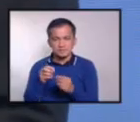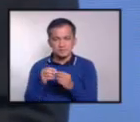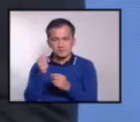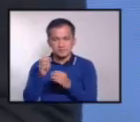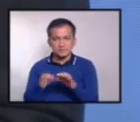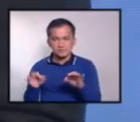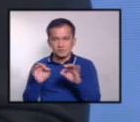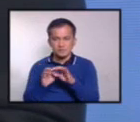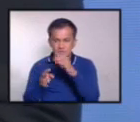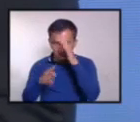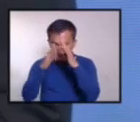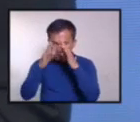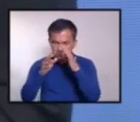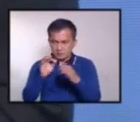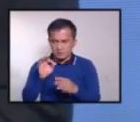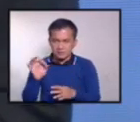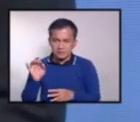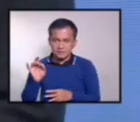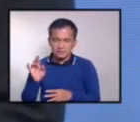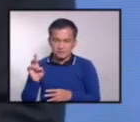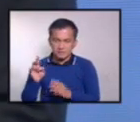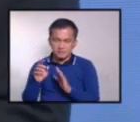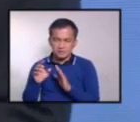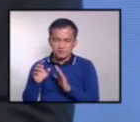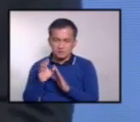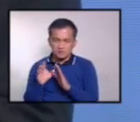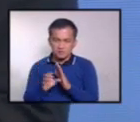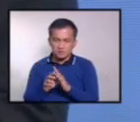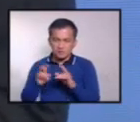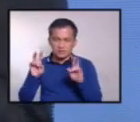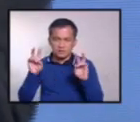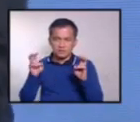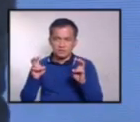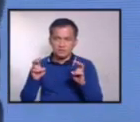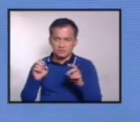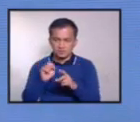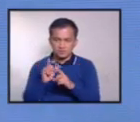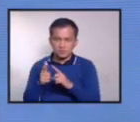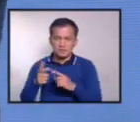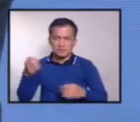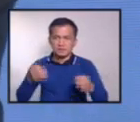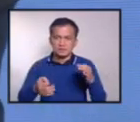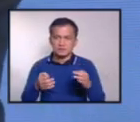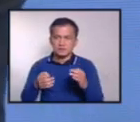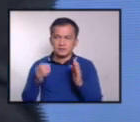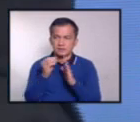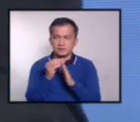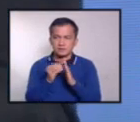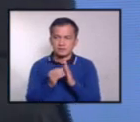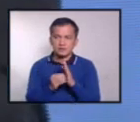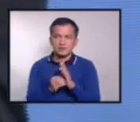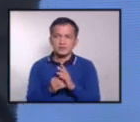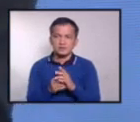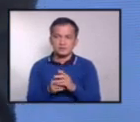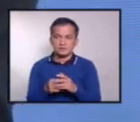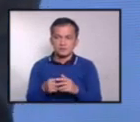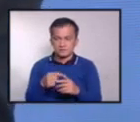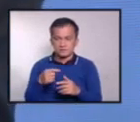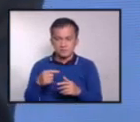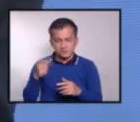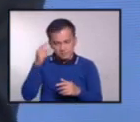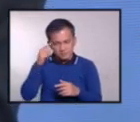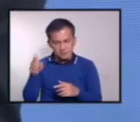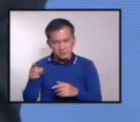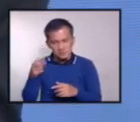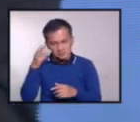pinaka-importanting innovation sa 1987 Constitution ay yung tinatawag na social justice provisions. No? Dahil I think na-realize nila